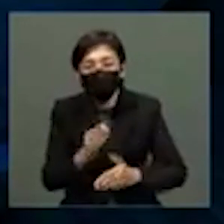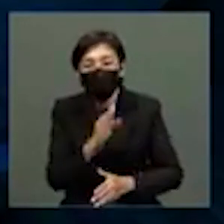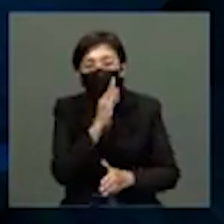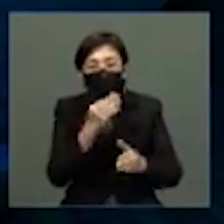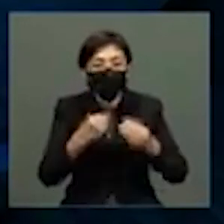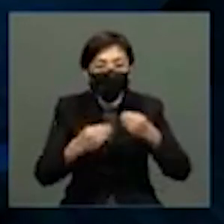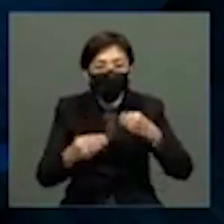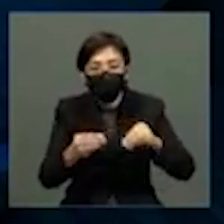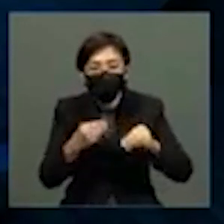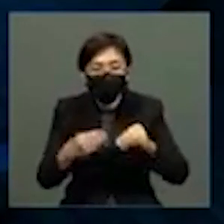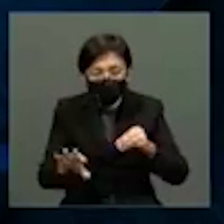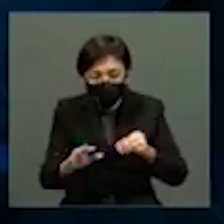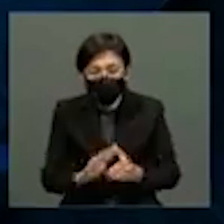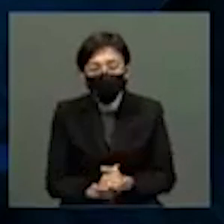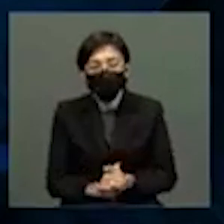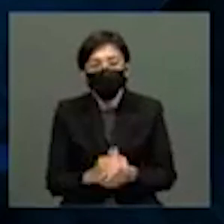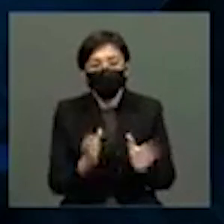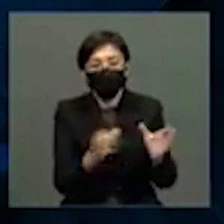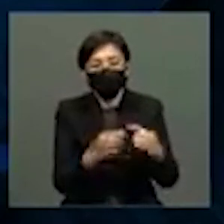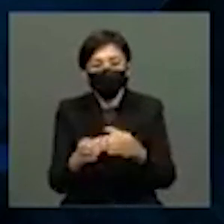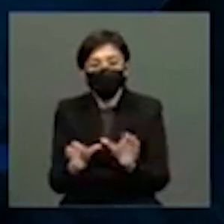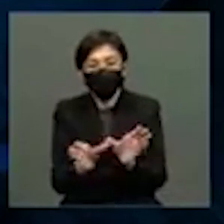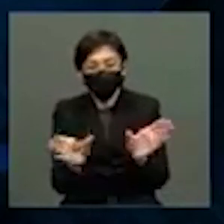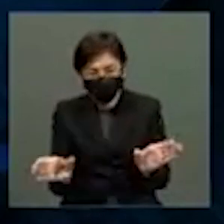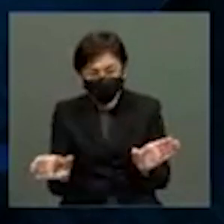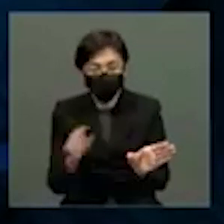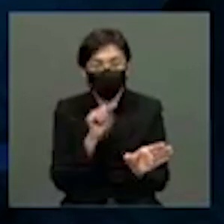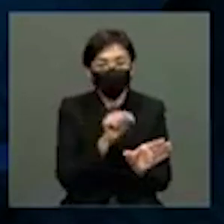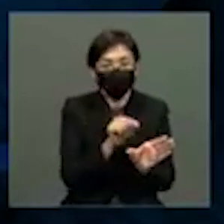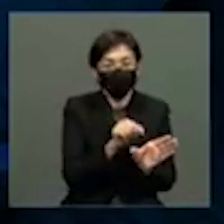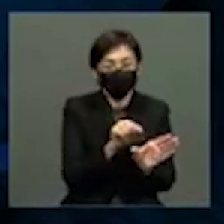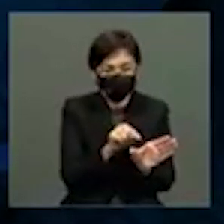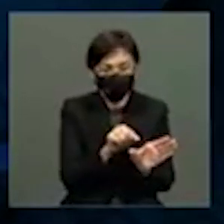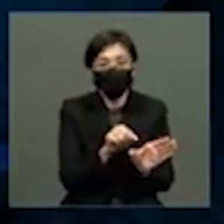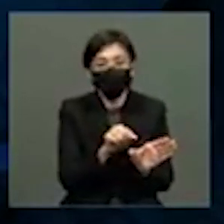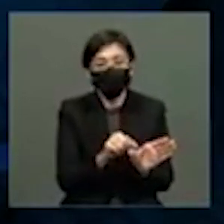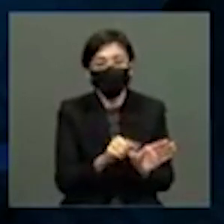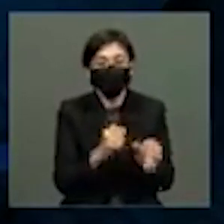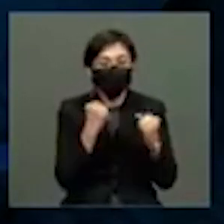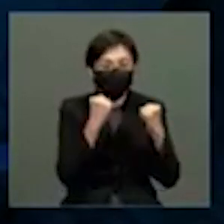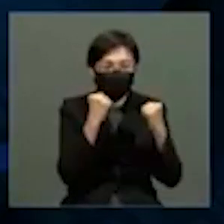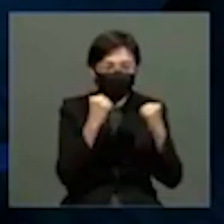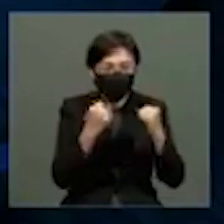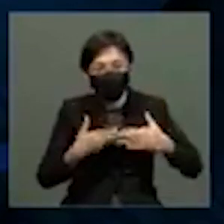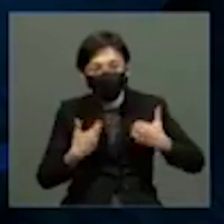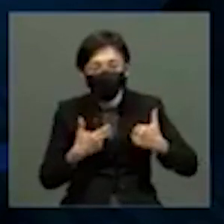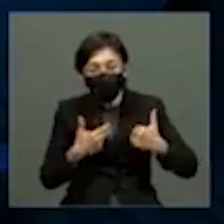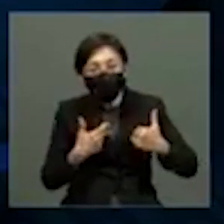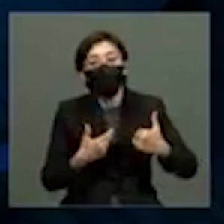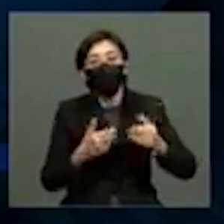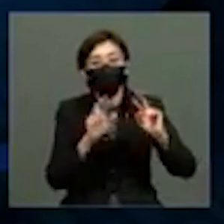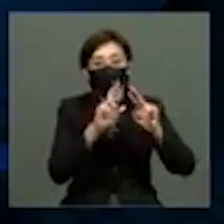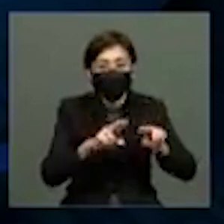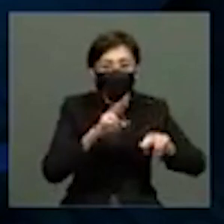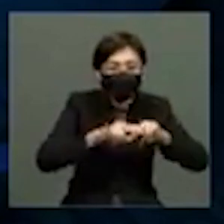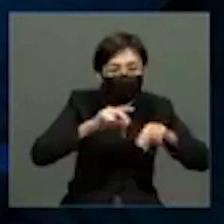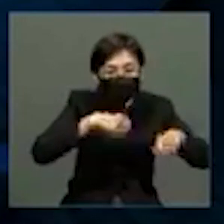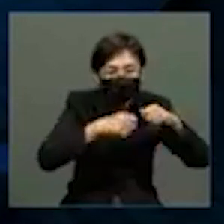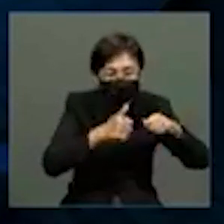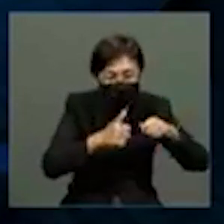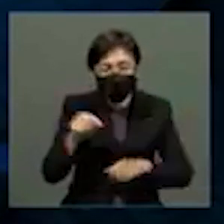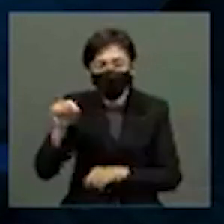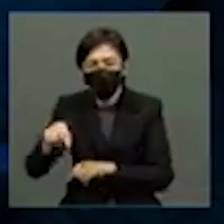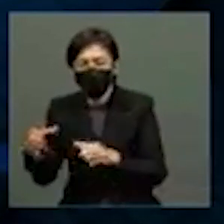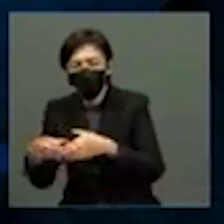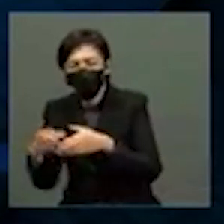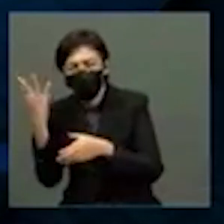คลายนี้จะมีคนอยู่สองกลุ่มเสมอ คนกลุ่มนึงก็จะมีความรู้สึกเฮนะครับว่าได้ผ่อนคลายแต่กลุ่มคนที่มี